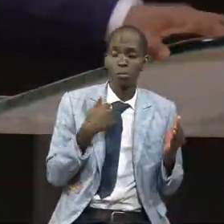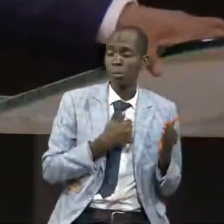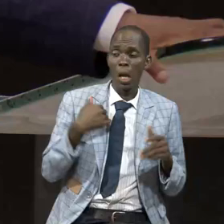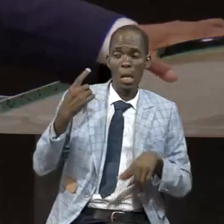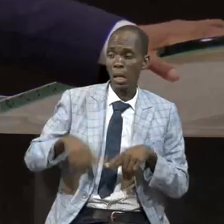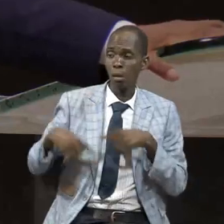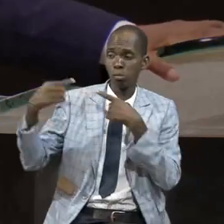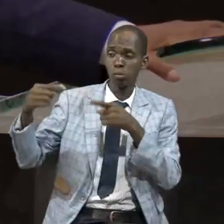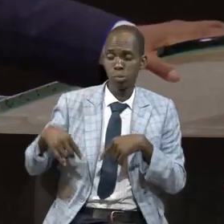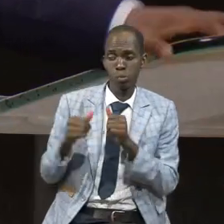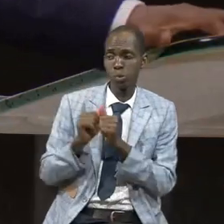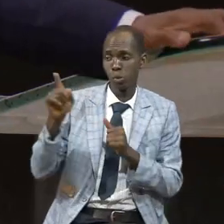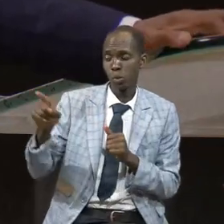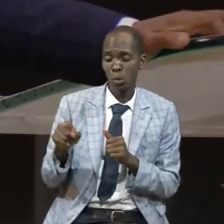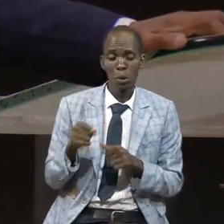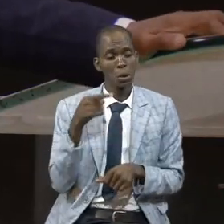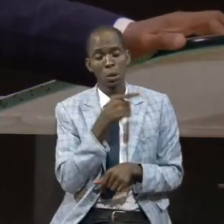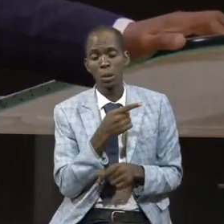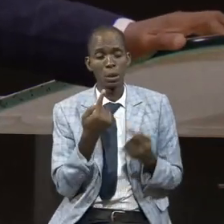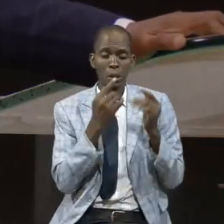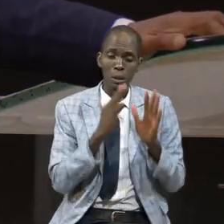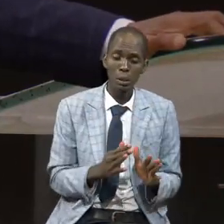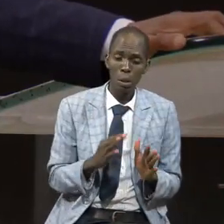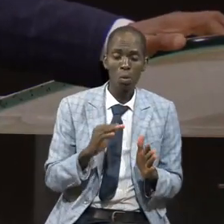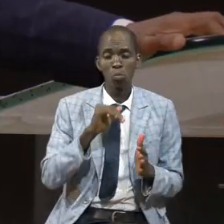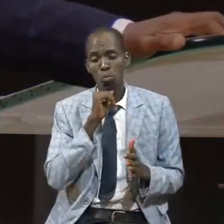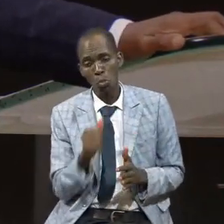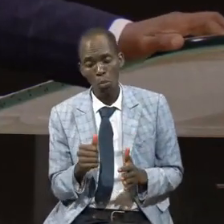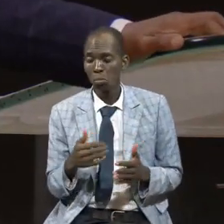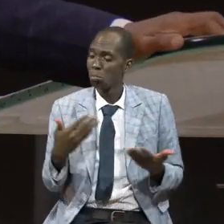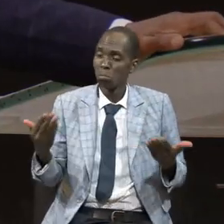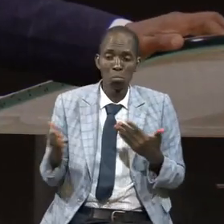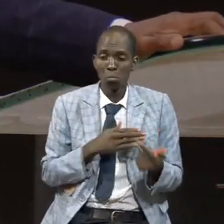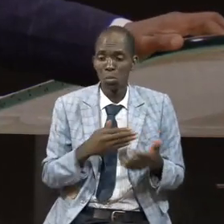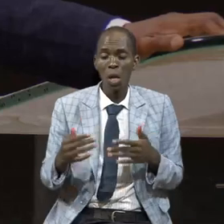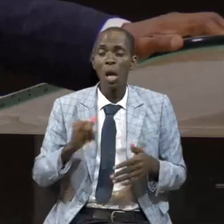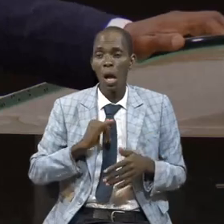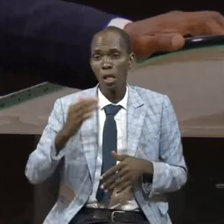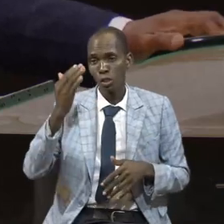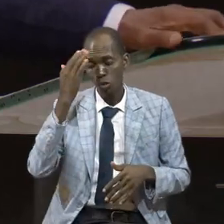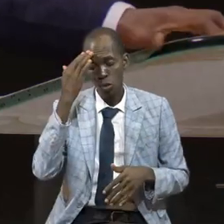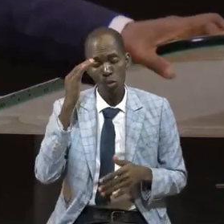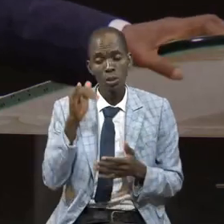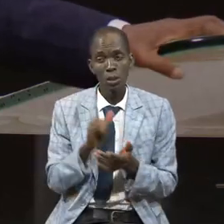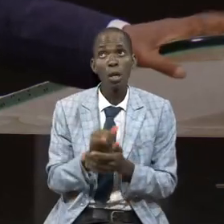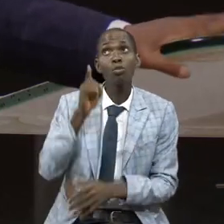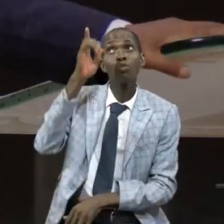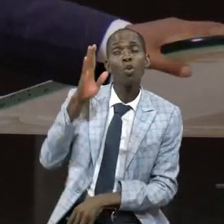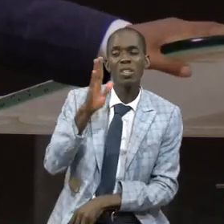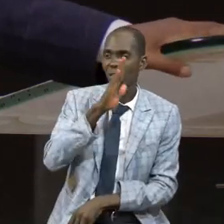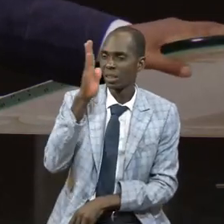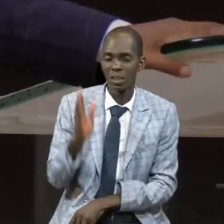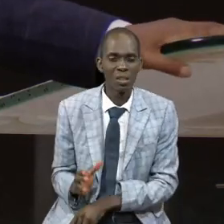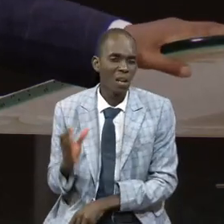avec vous, un pécheur ou pas, je sais une seule chose, que Dieu n'exauce pas les pécheurs. Si cet